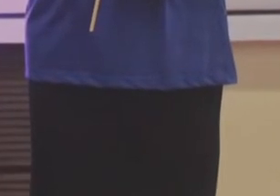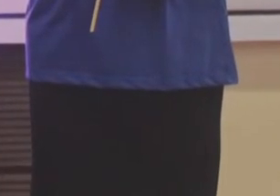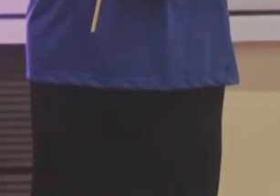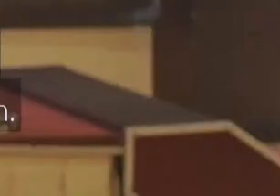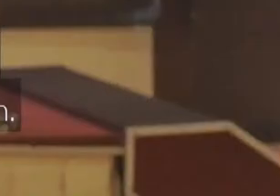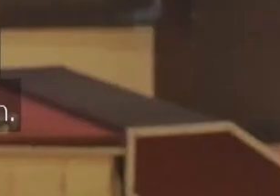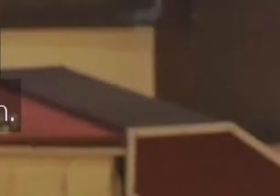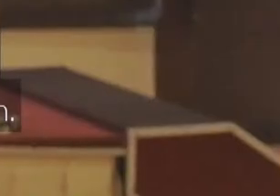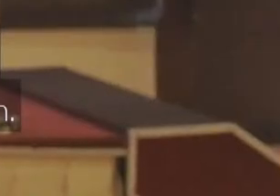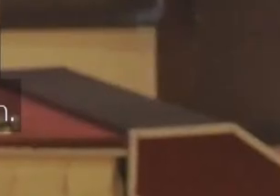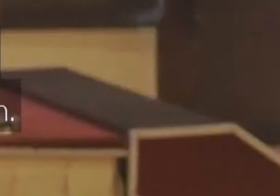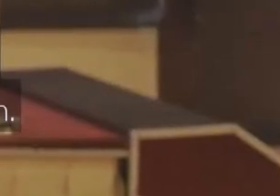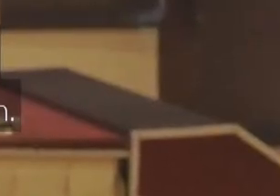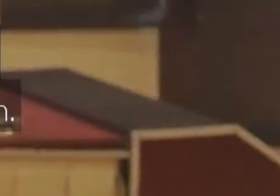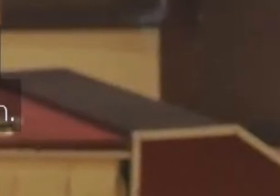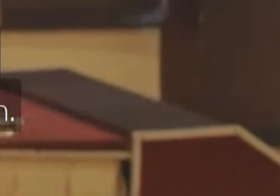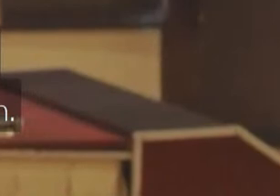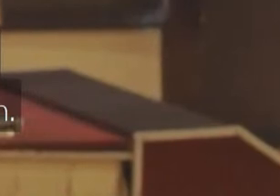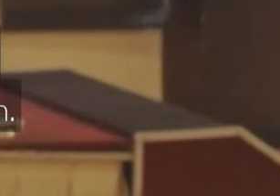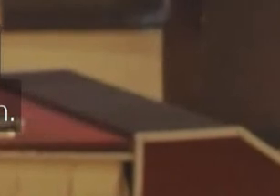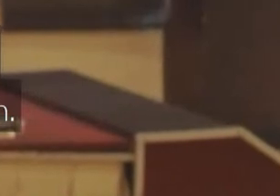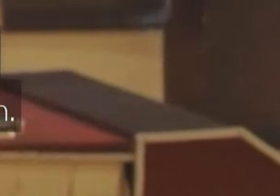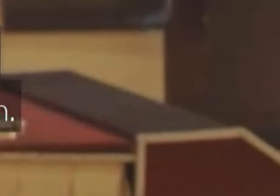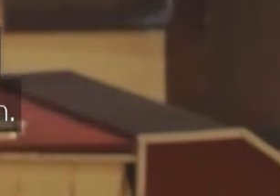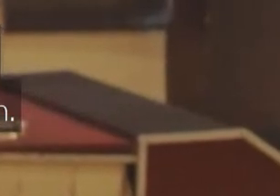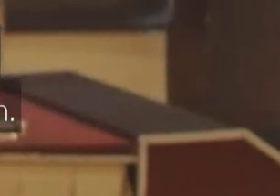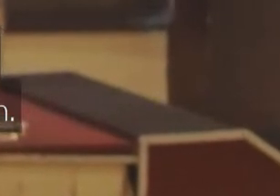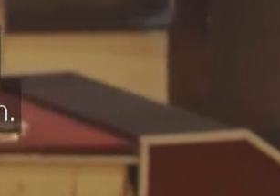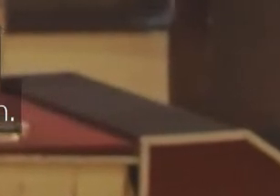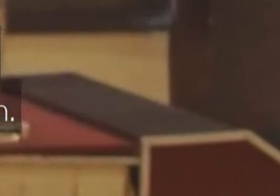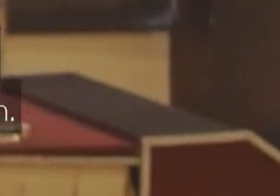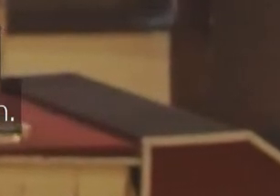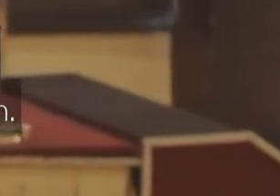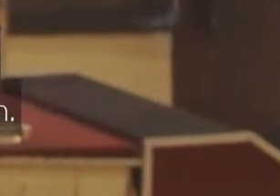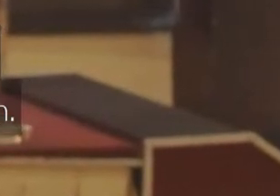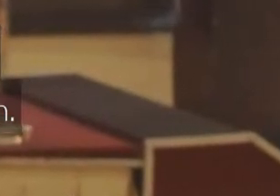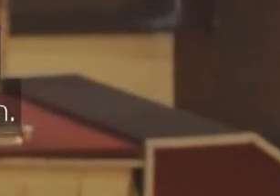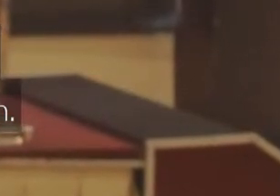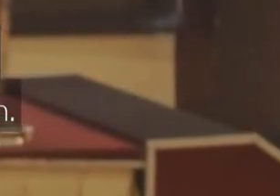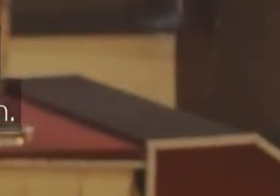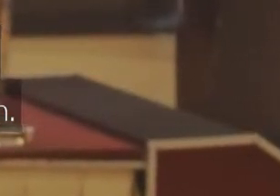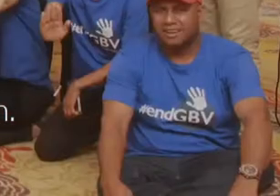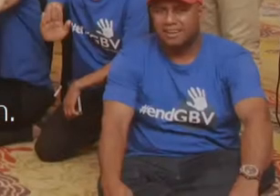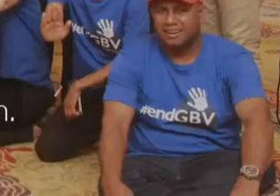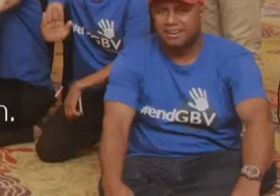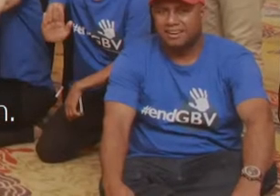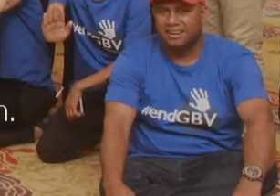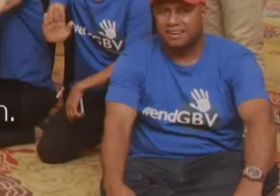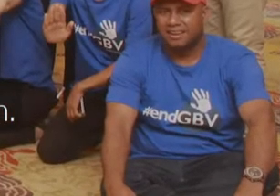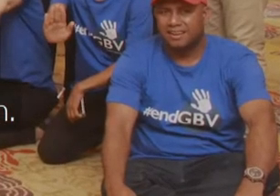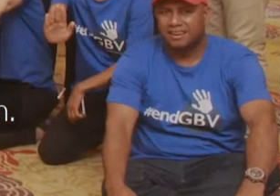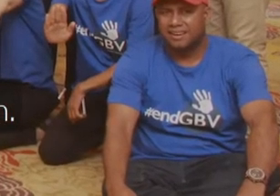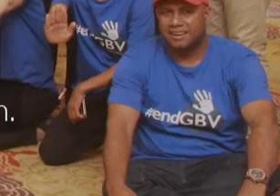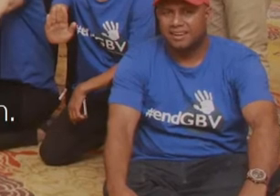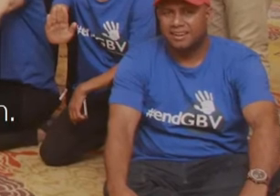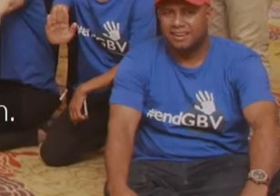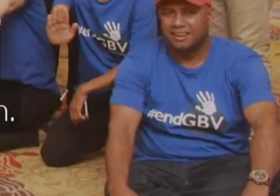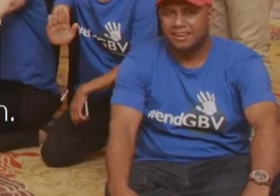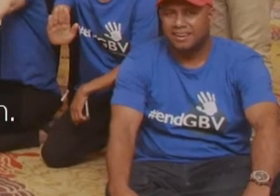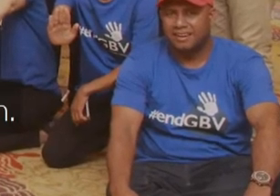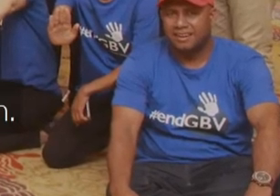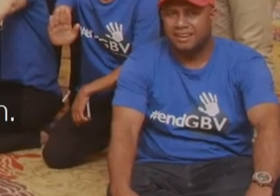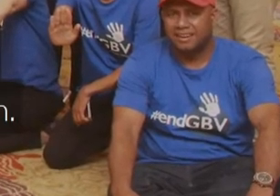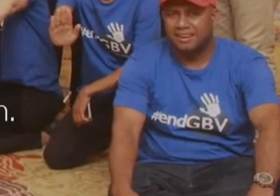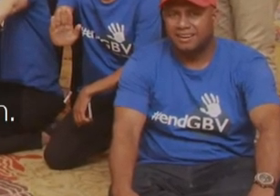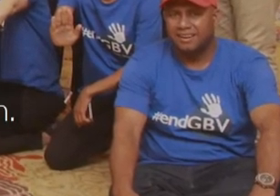gender. Mereka bisa bersuara, bisa menyuarakan bahwa kekerasan berbasis gender itu tidak dibenarkan